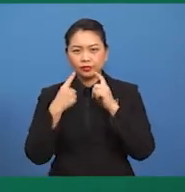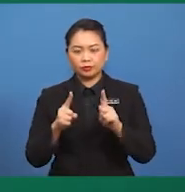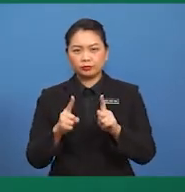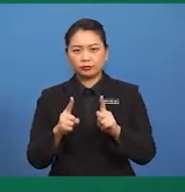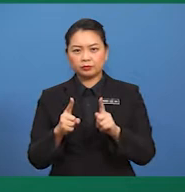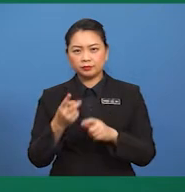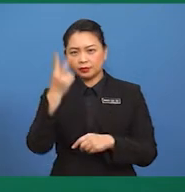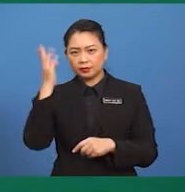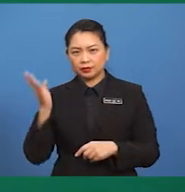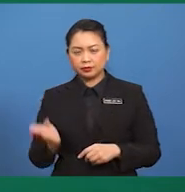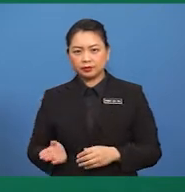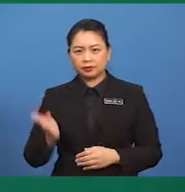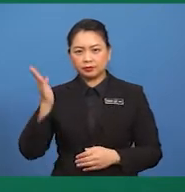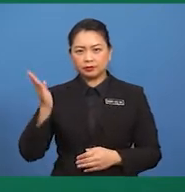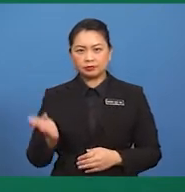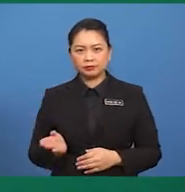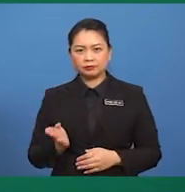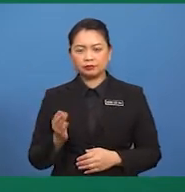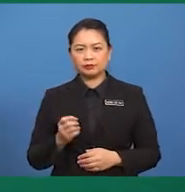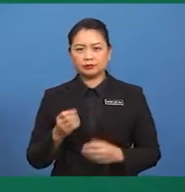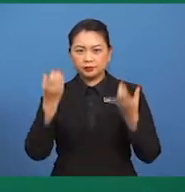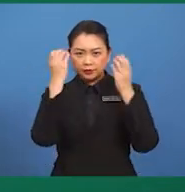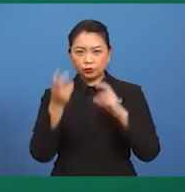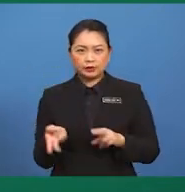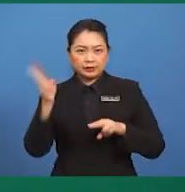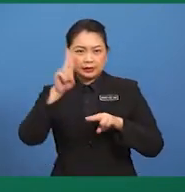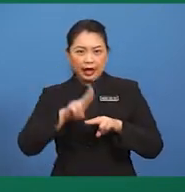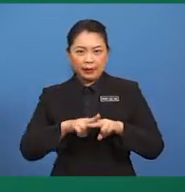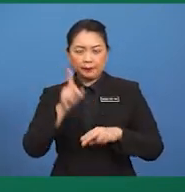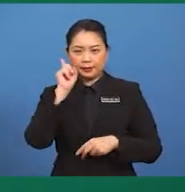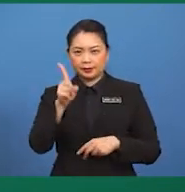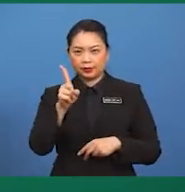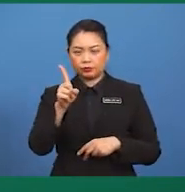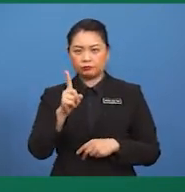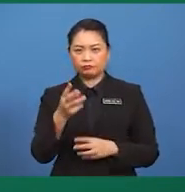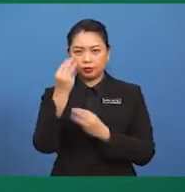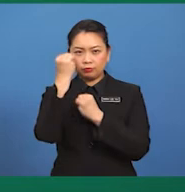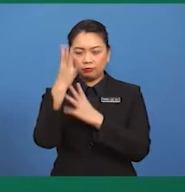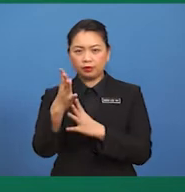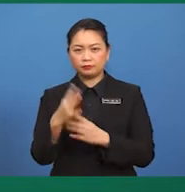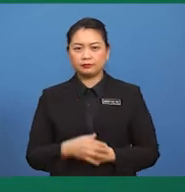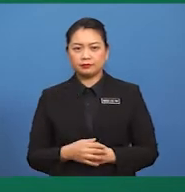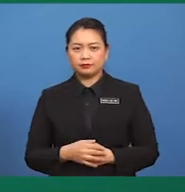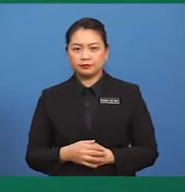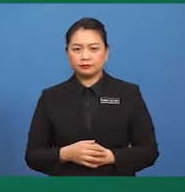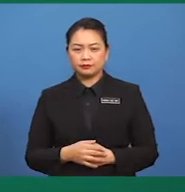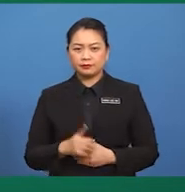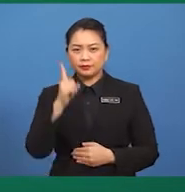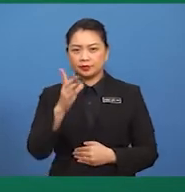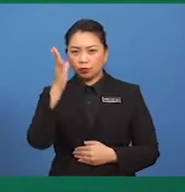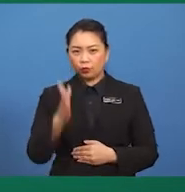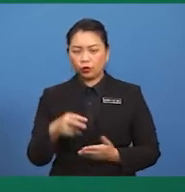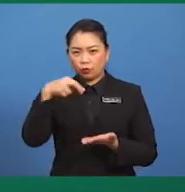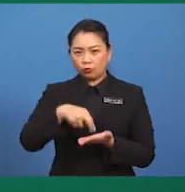Perniagaan Hakim yang kita dapat tadi, cikgu tambah satu urus niaga dalam maklumat tambahan, iaitu